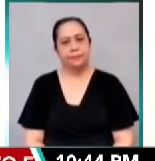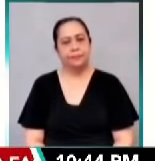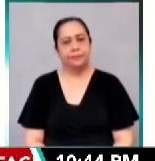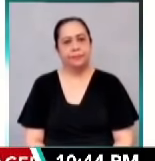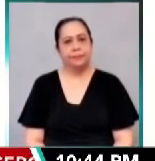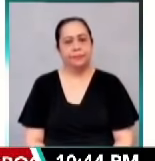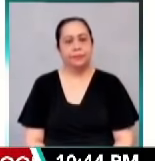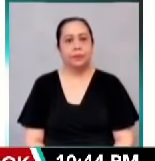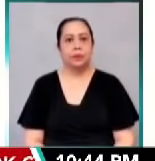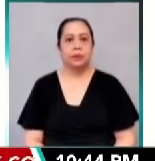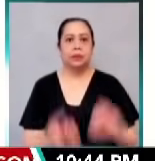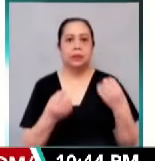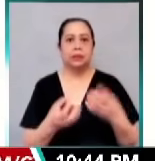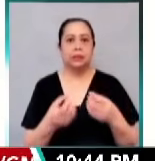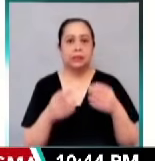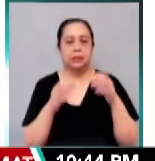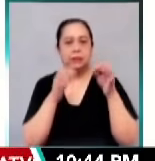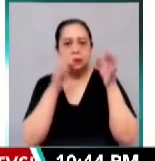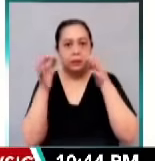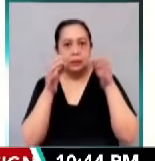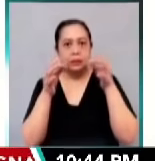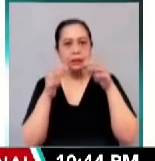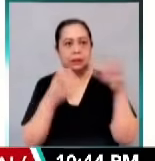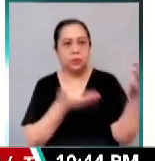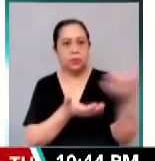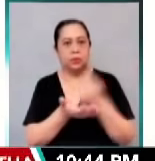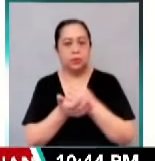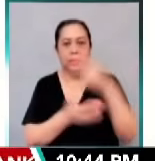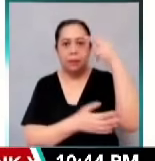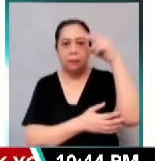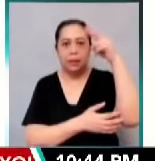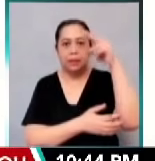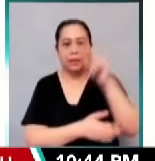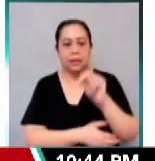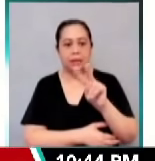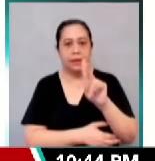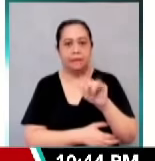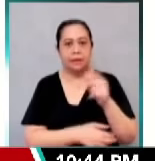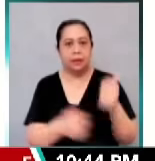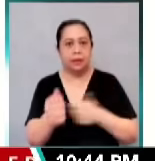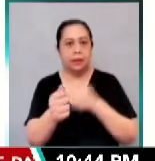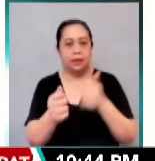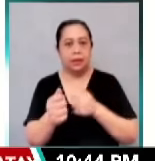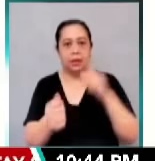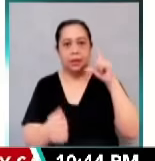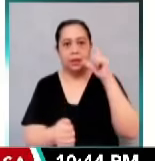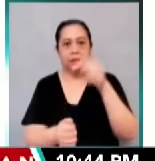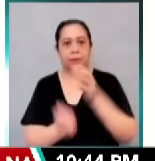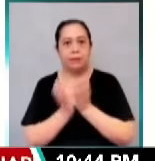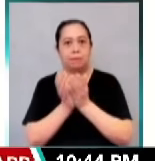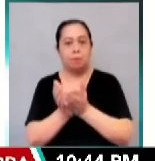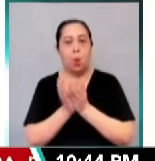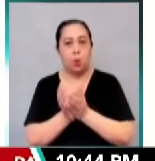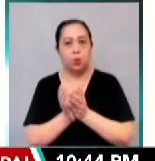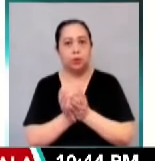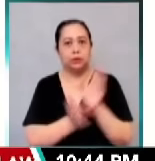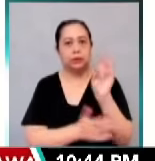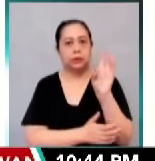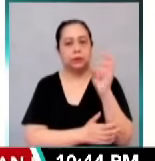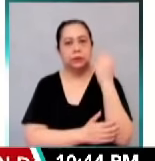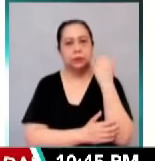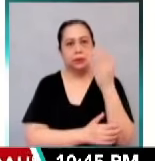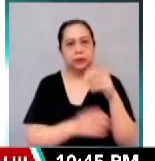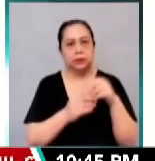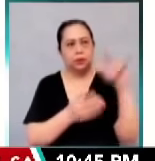Tune-tuneladang droga ang nakumpiska ng Mexican Navy sa hinabol nilang speedboat. 16 naman ang patay sa plane crash